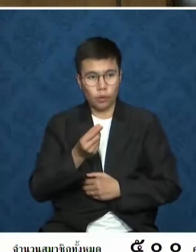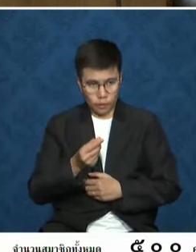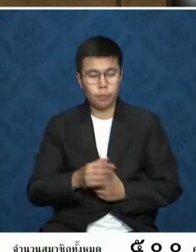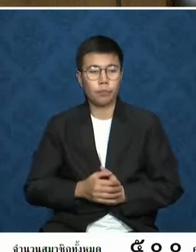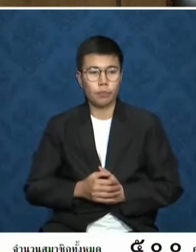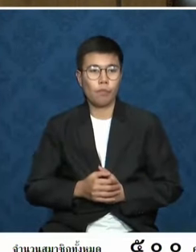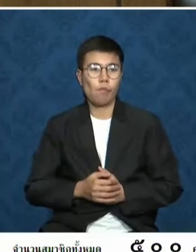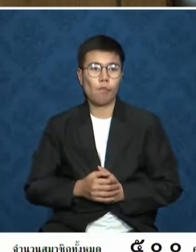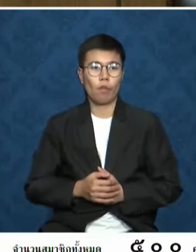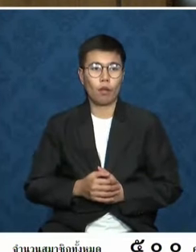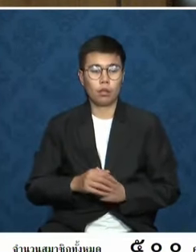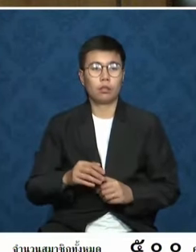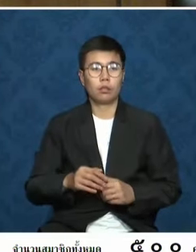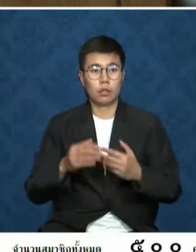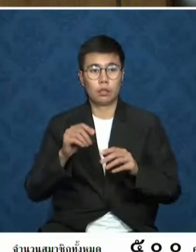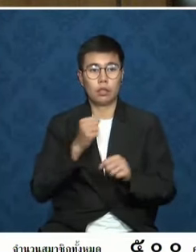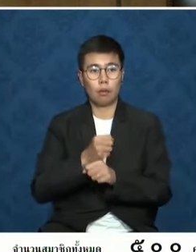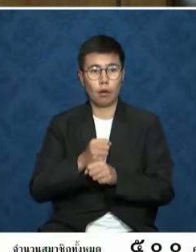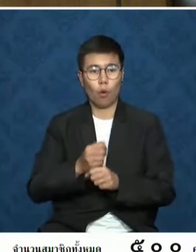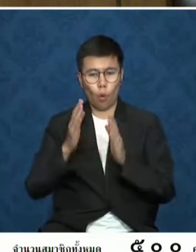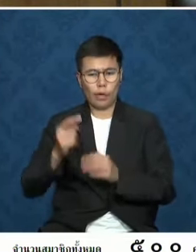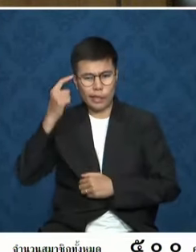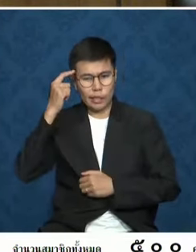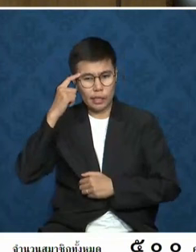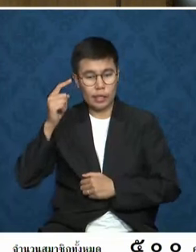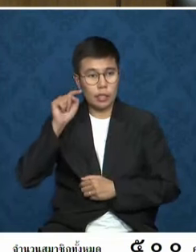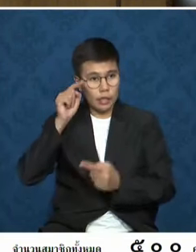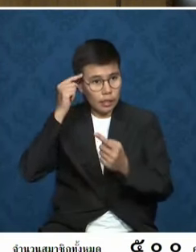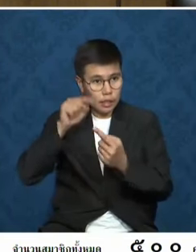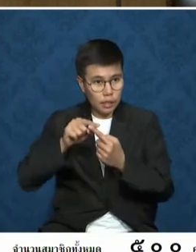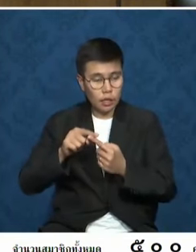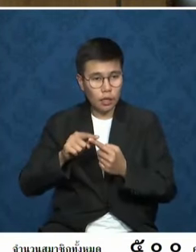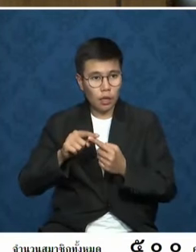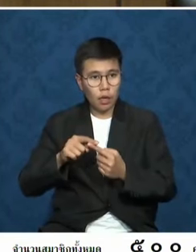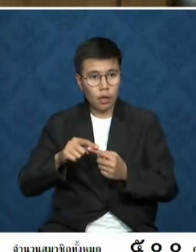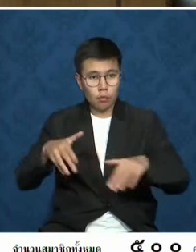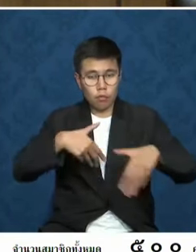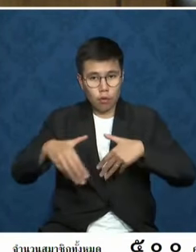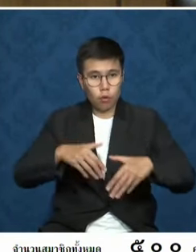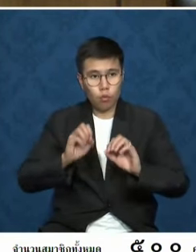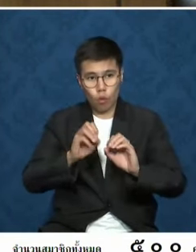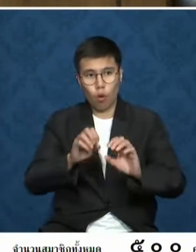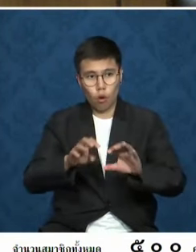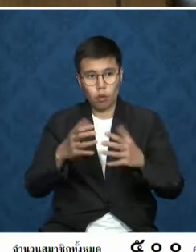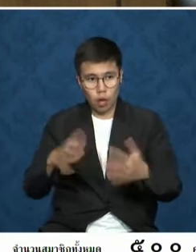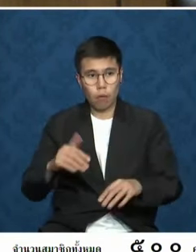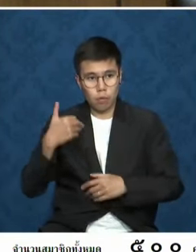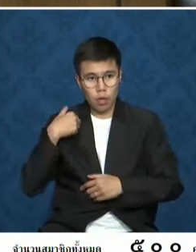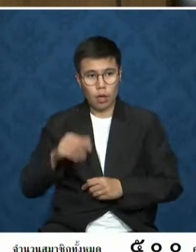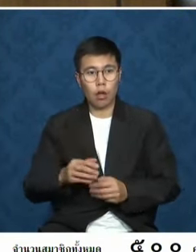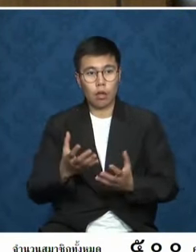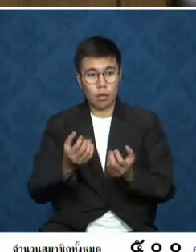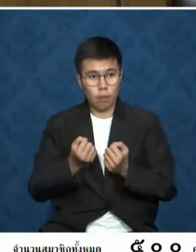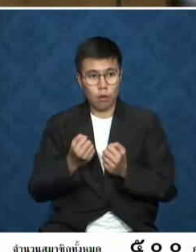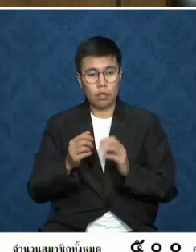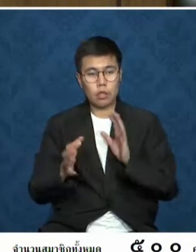ยิ่งเพราฉะนนการสร้างความตระหนักรู้ การร่างสรางความรบรู้กัพน้ประชาชนได้เรีมรับในเรพวกนี้เป